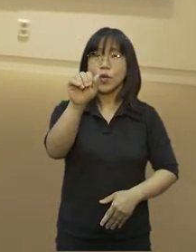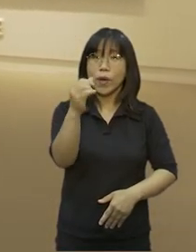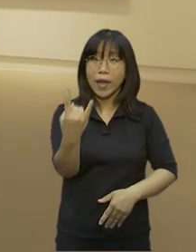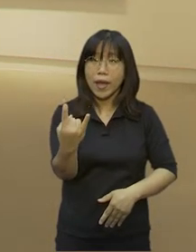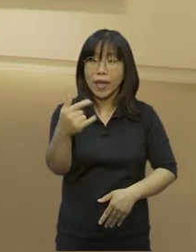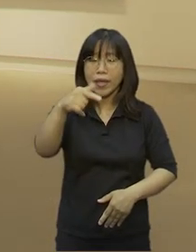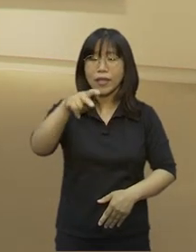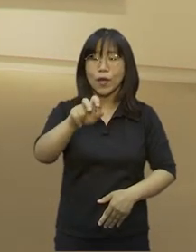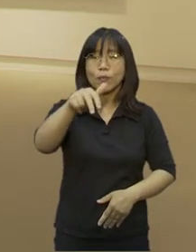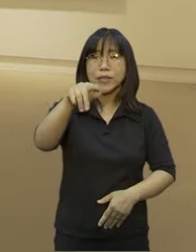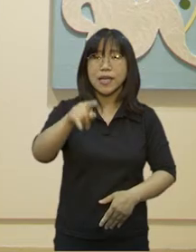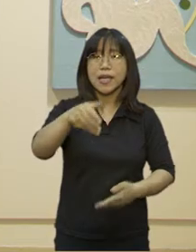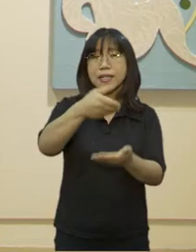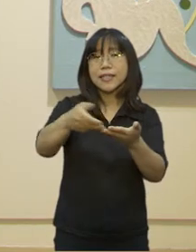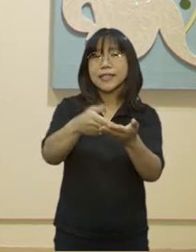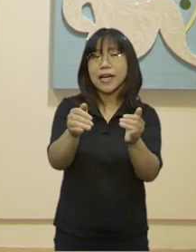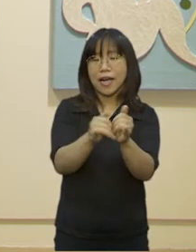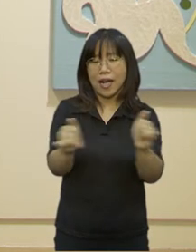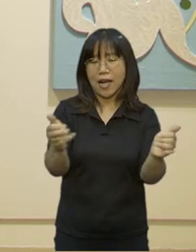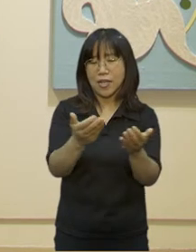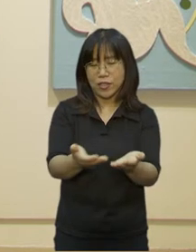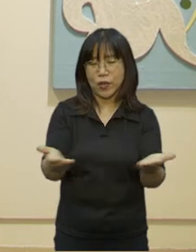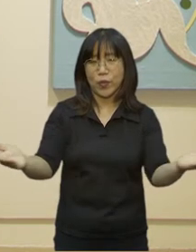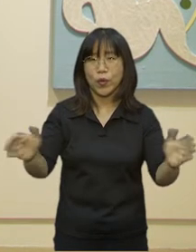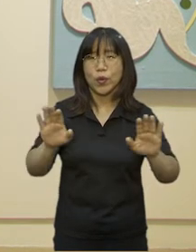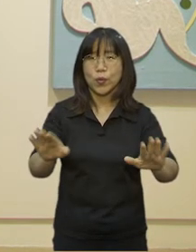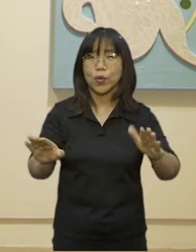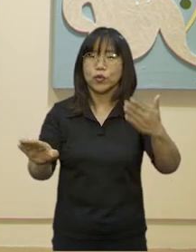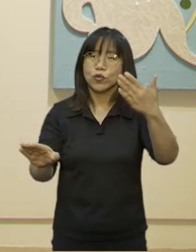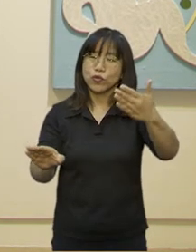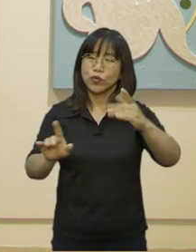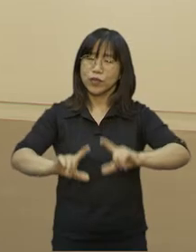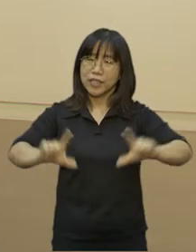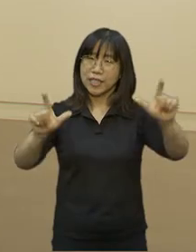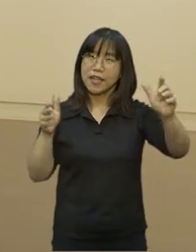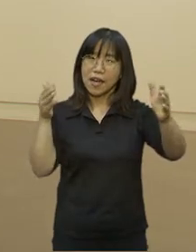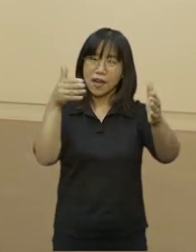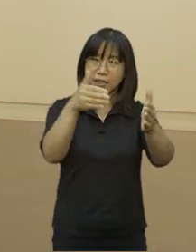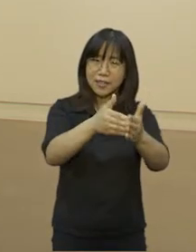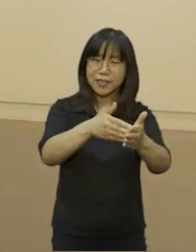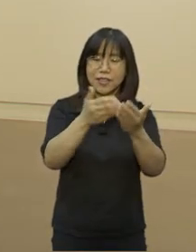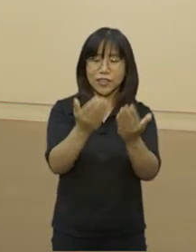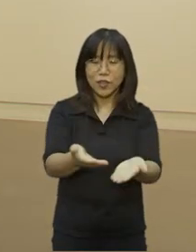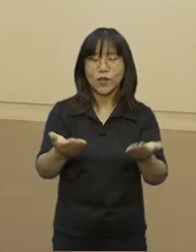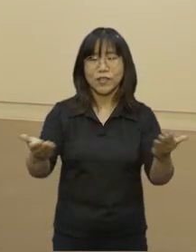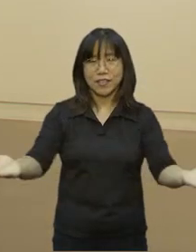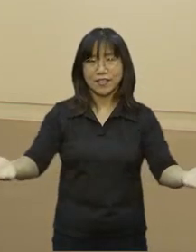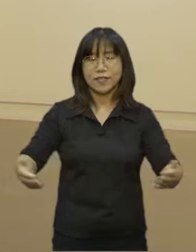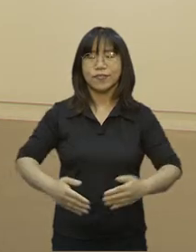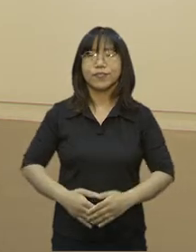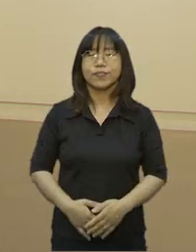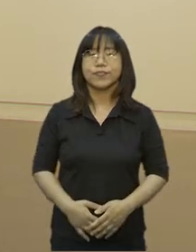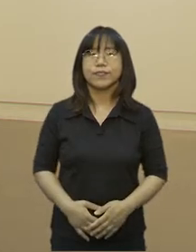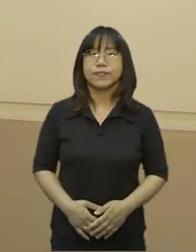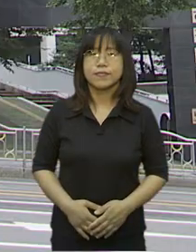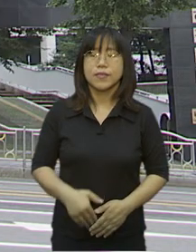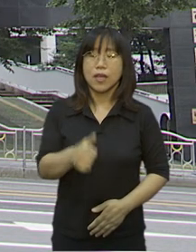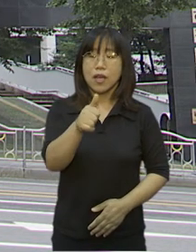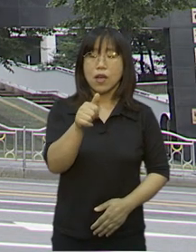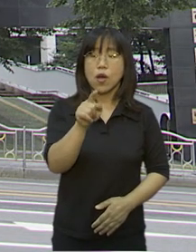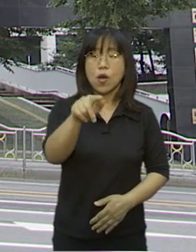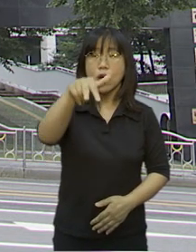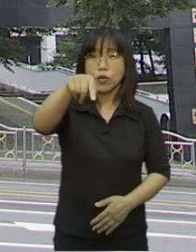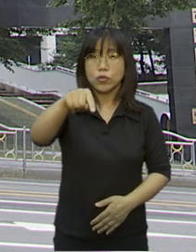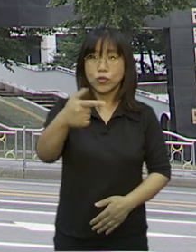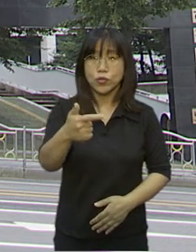제11회 겸재 내일의 작가전은 오는 9월 9일까지 겸재정선미술관 제1기획전시실에서 계속됩니다.